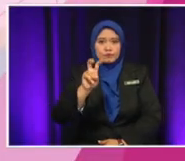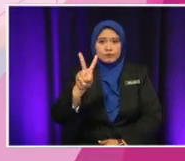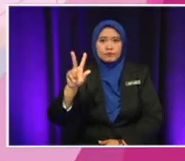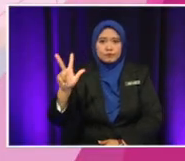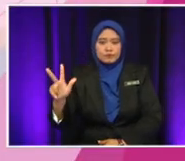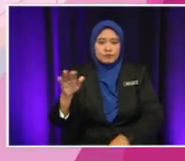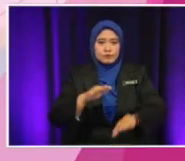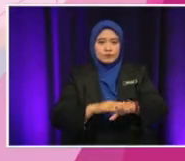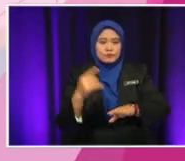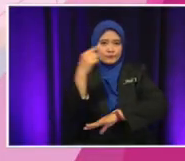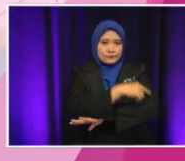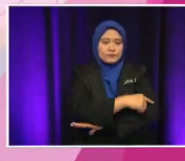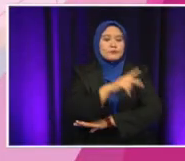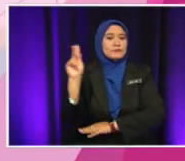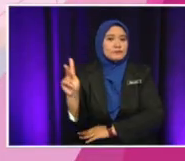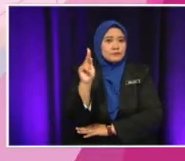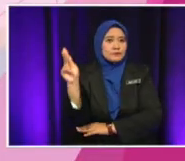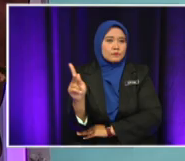jam 2,5